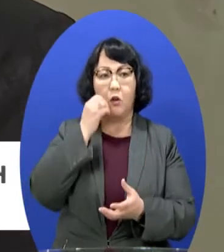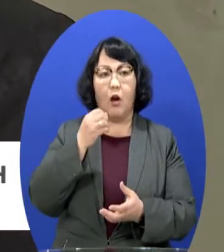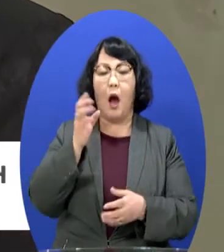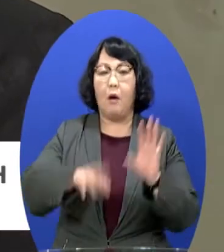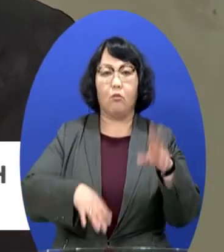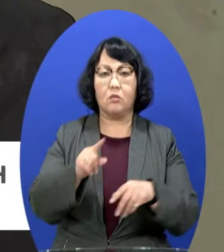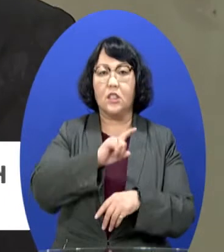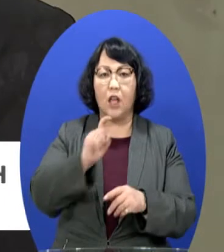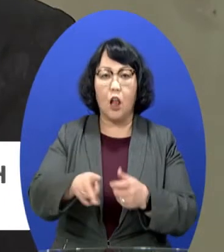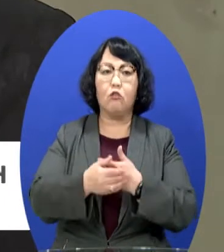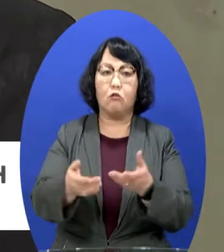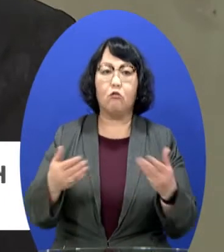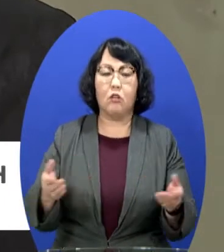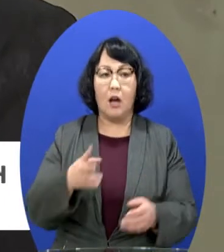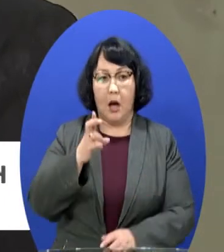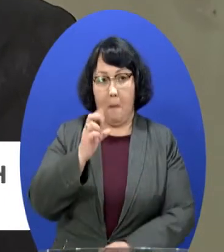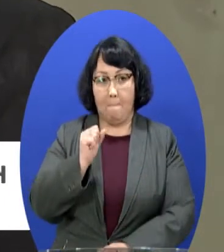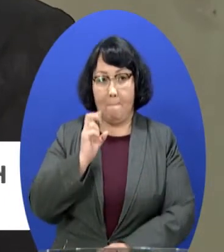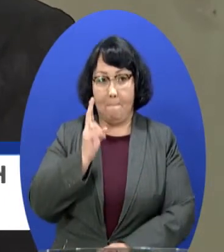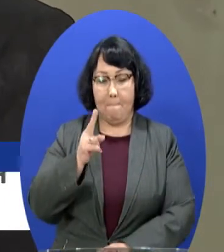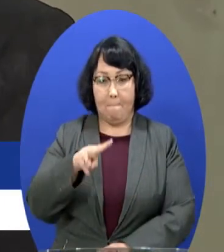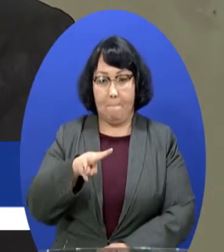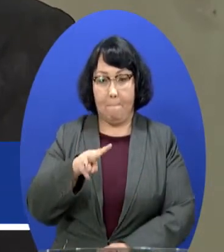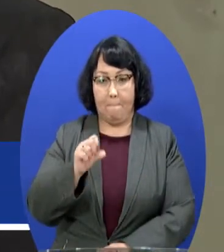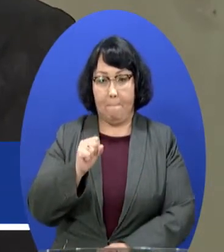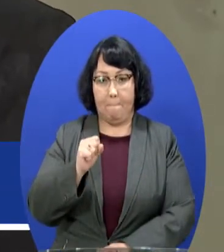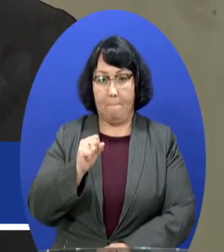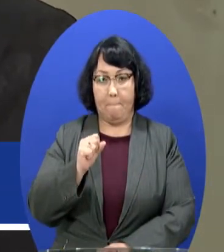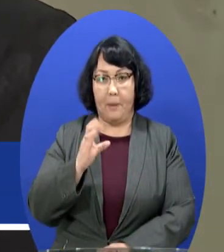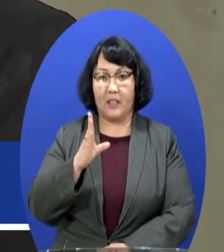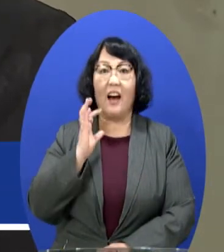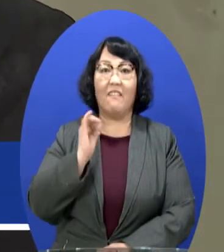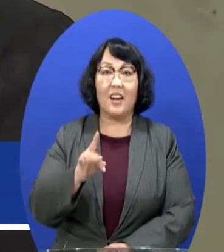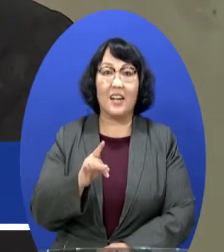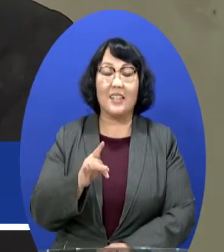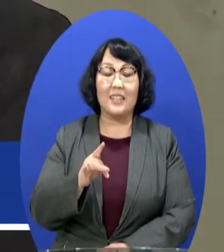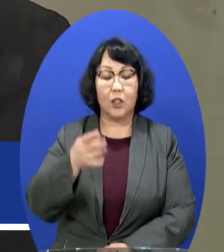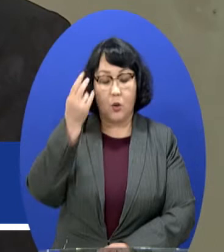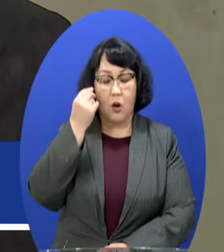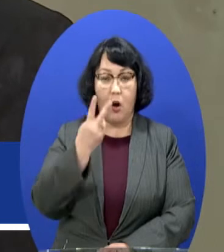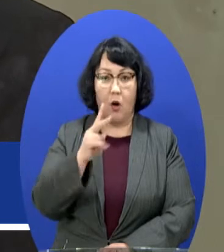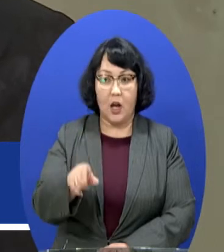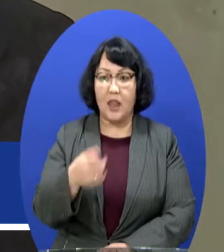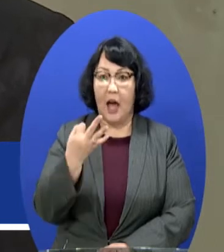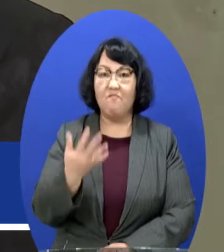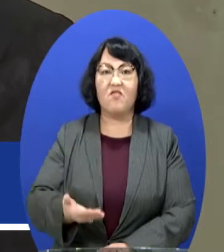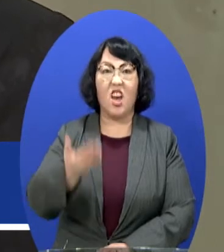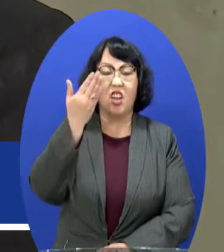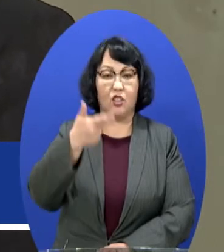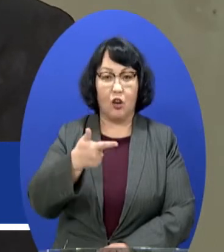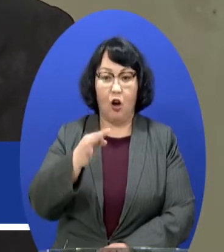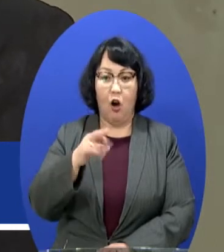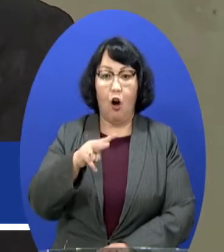хөгжлийн зээлийг бакалаврын суралцагчдын хувьд бол голчтон 2.8-аас дээш суралцж байх